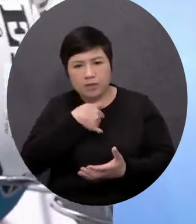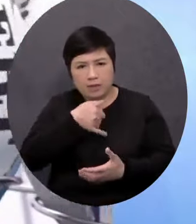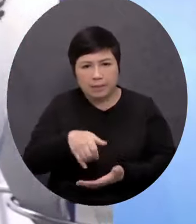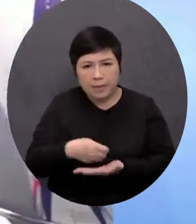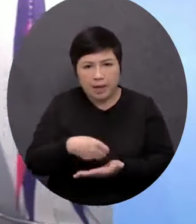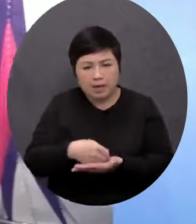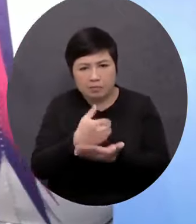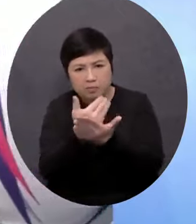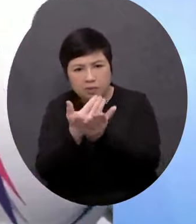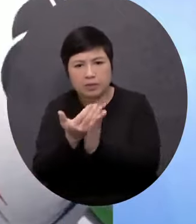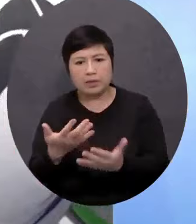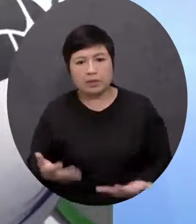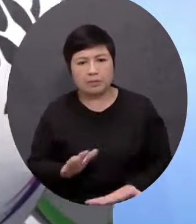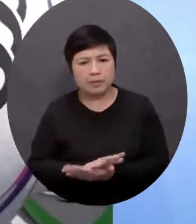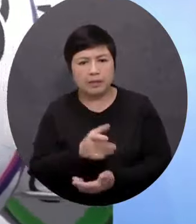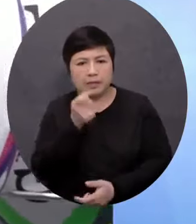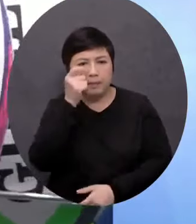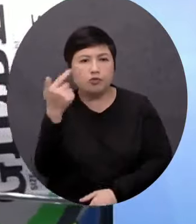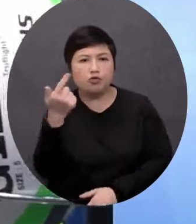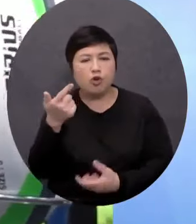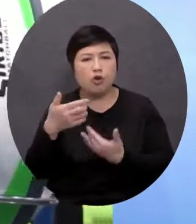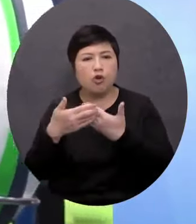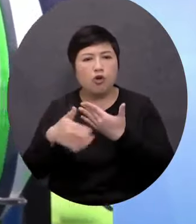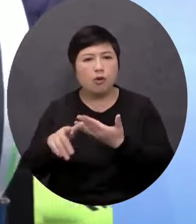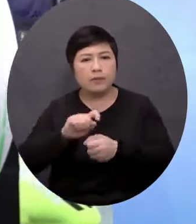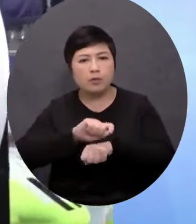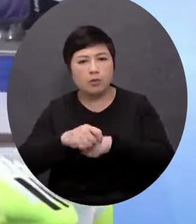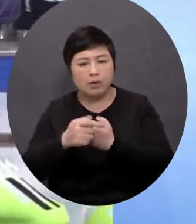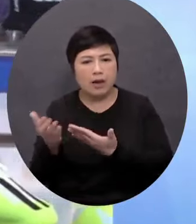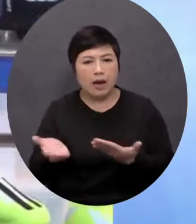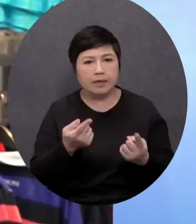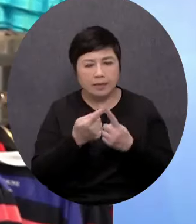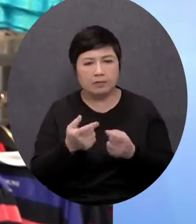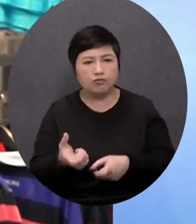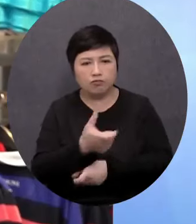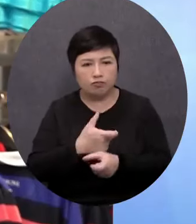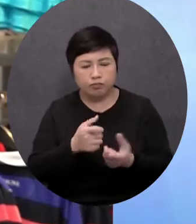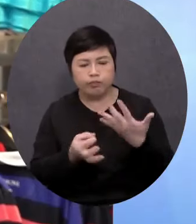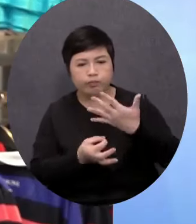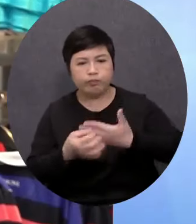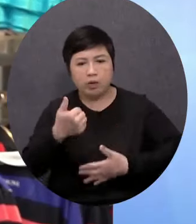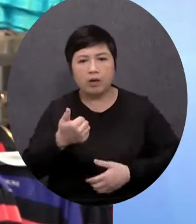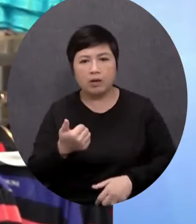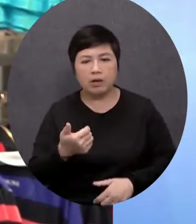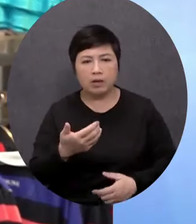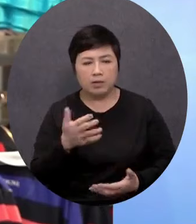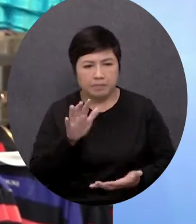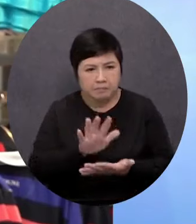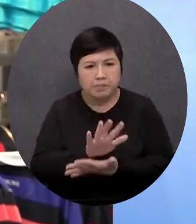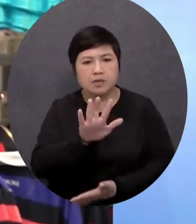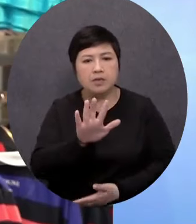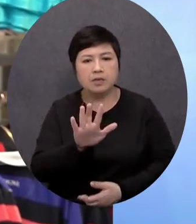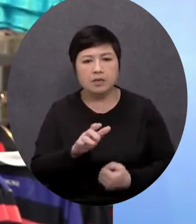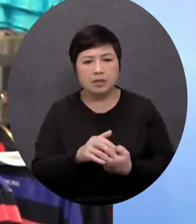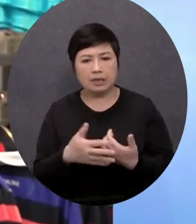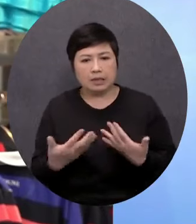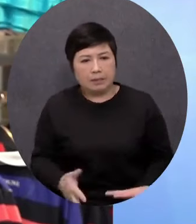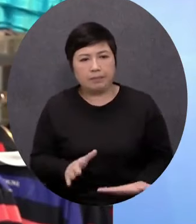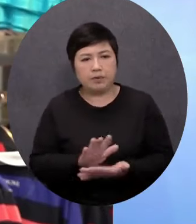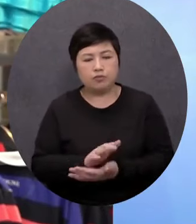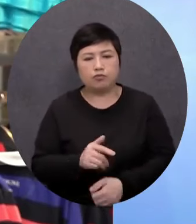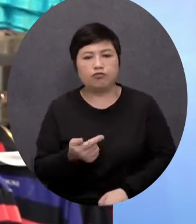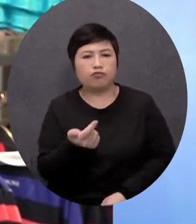说今年特别多外国顾客，生意亦都好了。 这五年呢终于做，今年是多